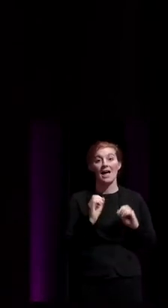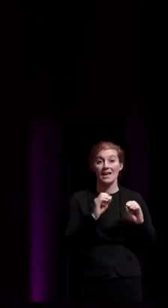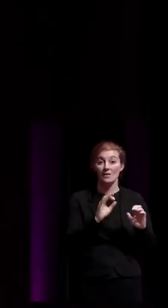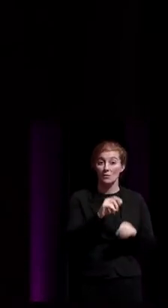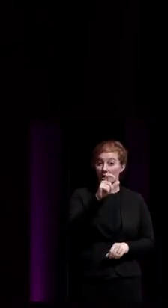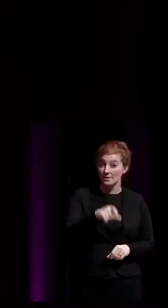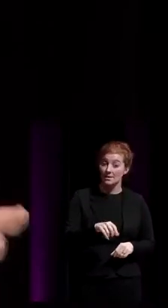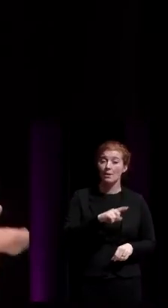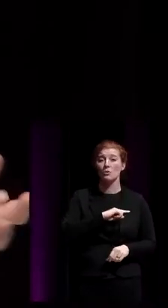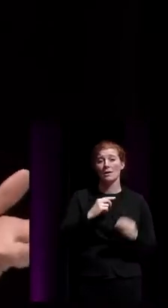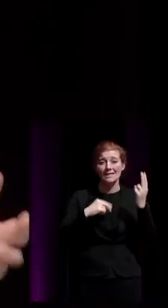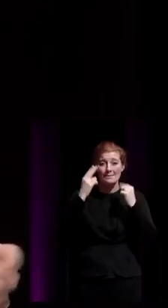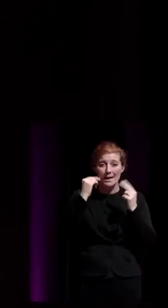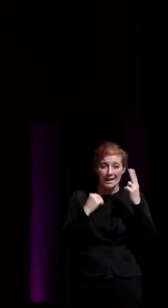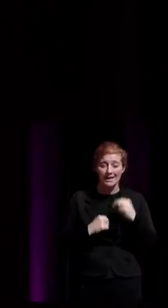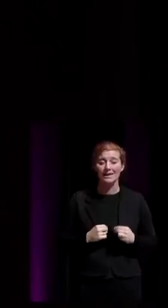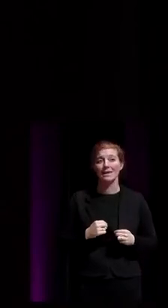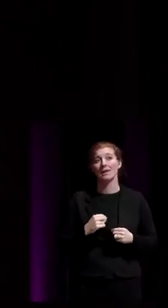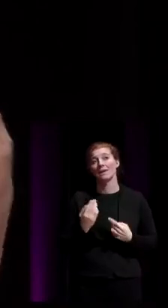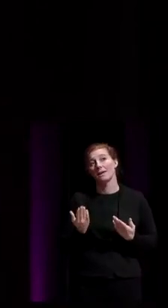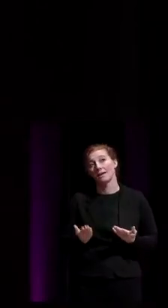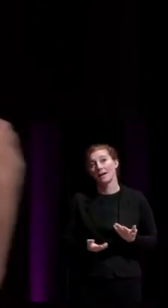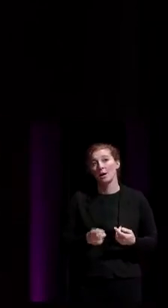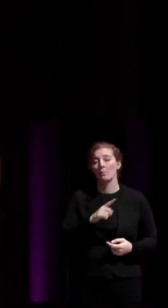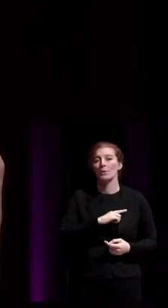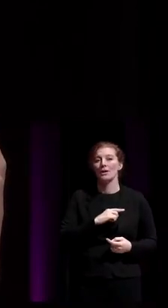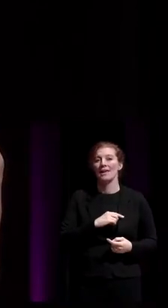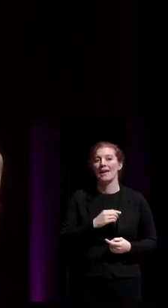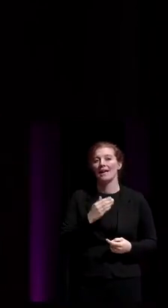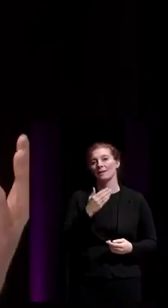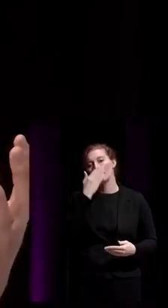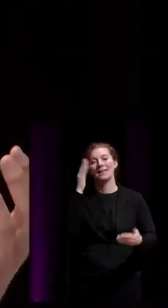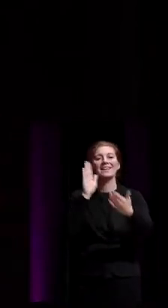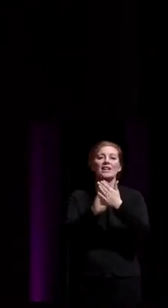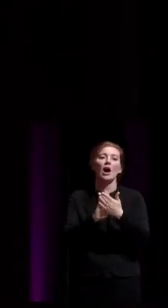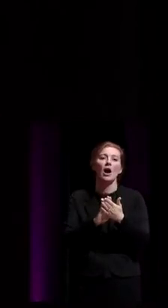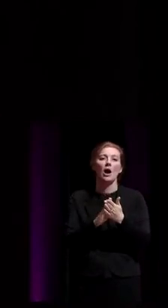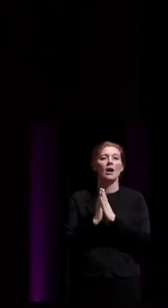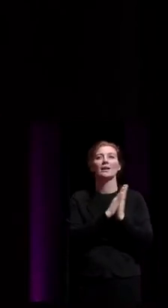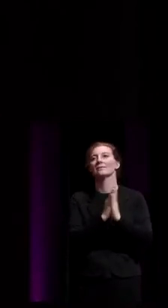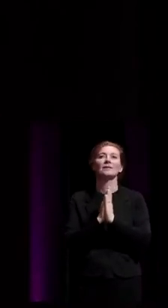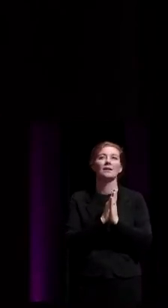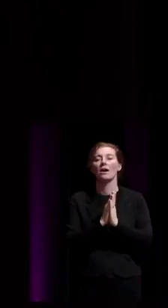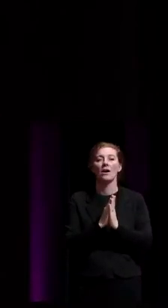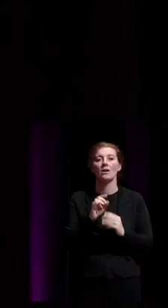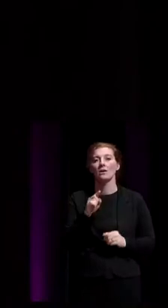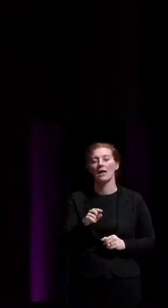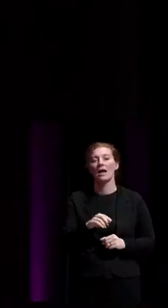mycket smink, det är ganska mycket, alltså det är också väldigt mycket sådana ideal som sätts här. Det här behövs också väldigt